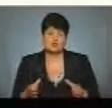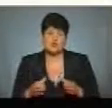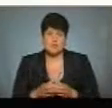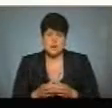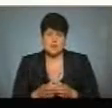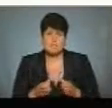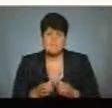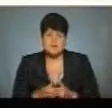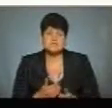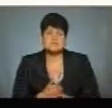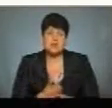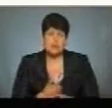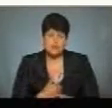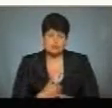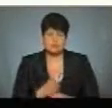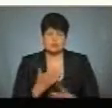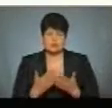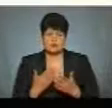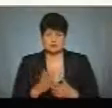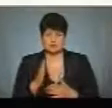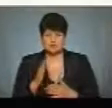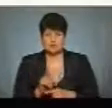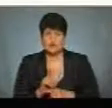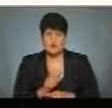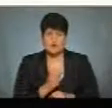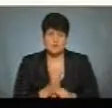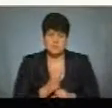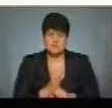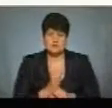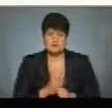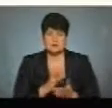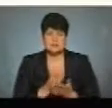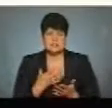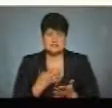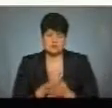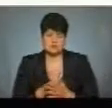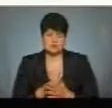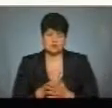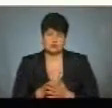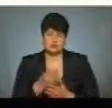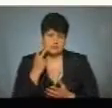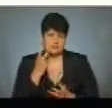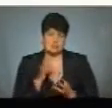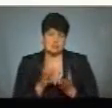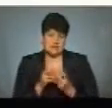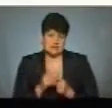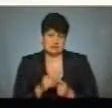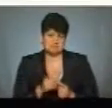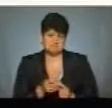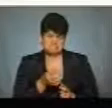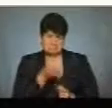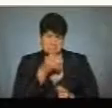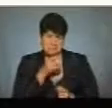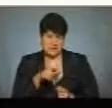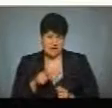Тобто, партії тепер захочуть, що, вони, якщо будуть нормально працювати, мати свою стабільну кількість